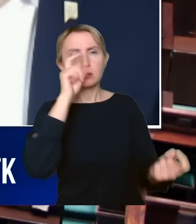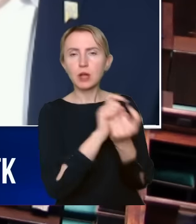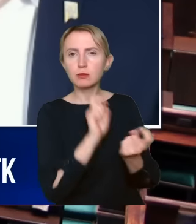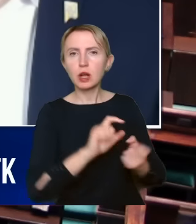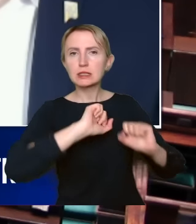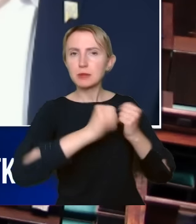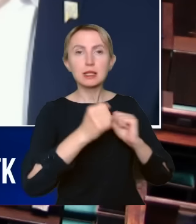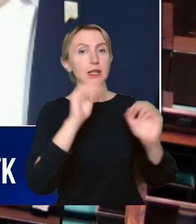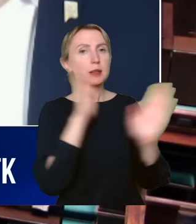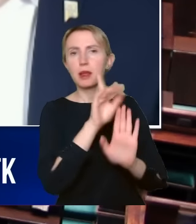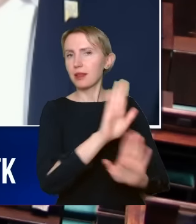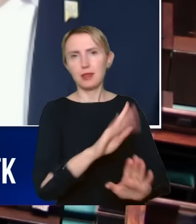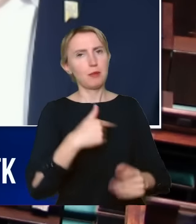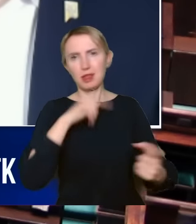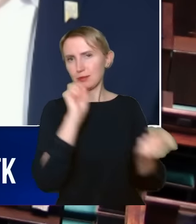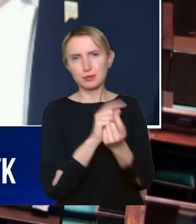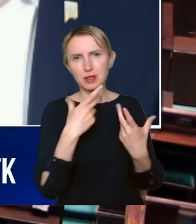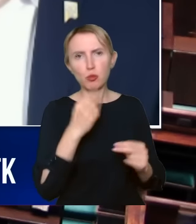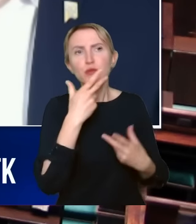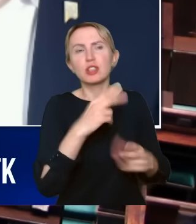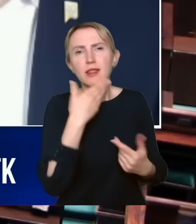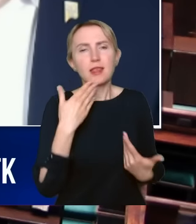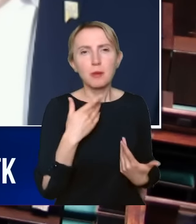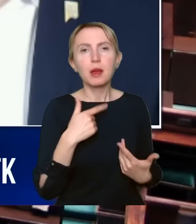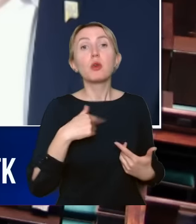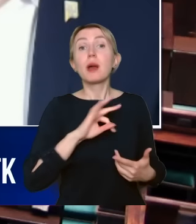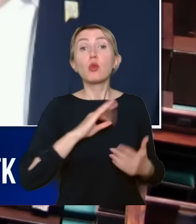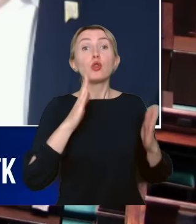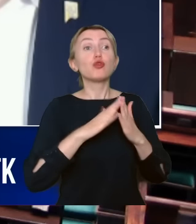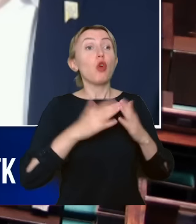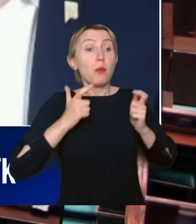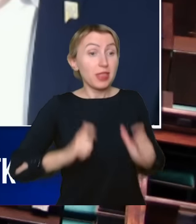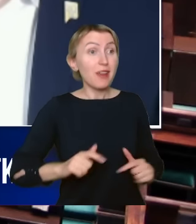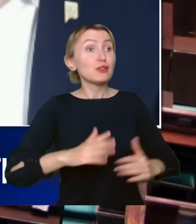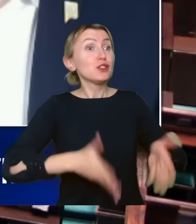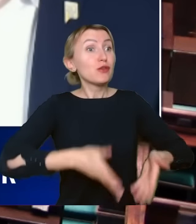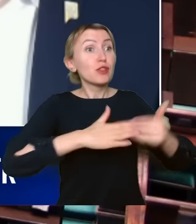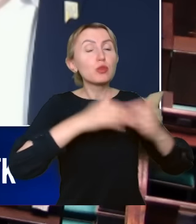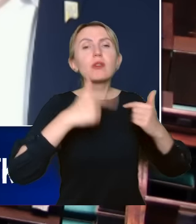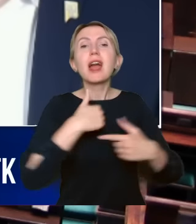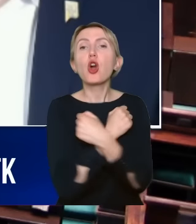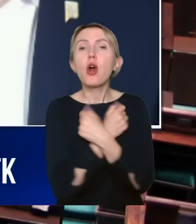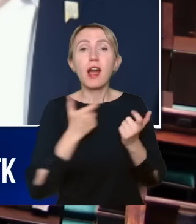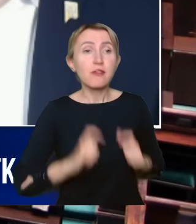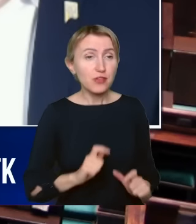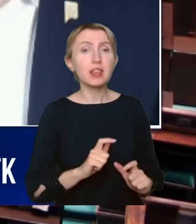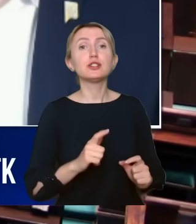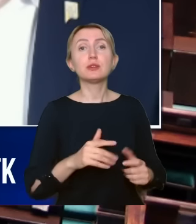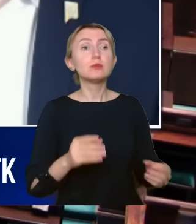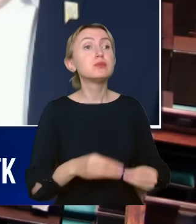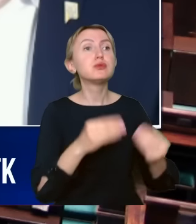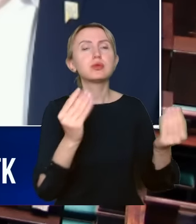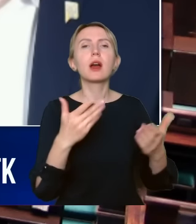klimatycznym. Nie, my niczemu nie zaprzeczamy, dlatego wybudowałem swój dom na wsi, kocham wieś, dbamy o wieś, dlatego poparcie wśród rolników